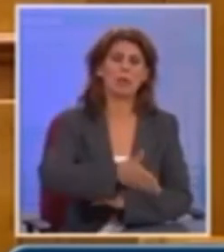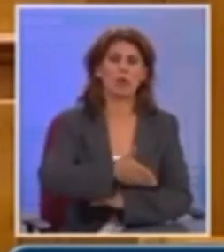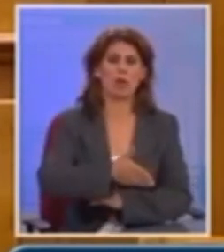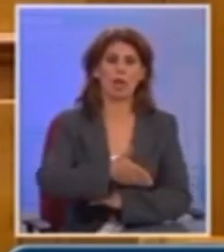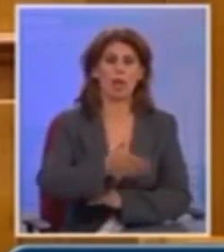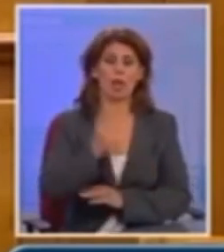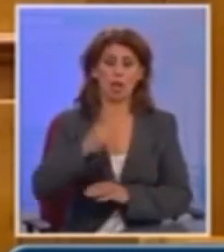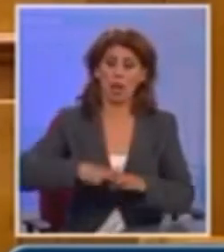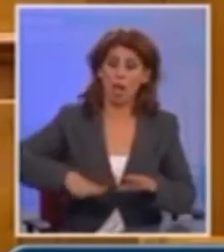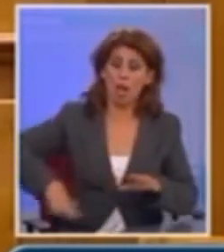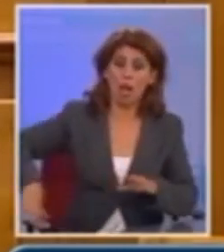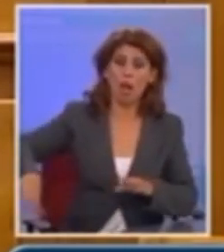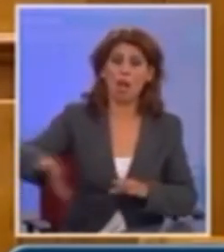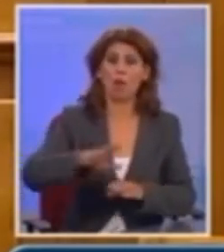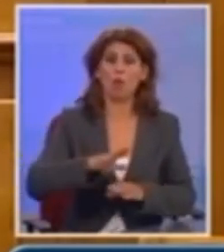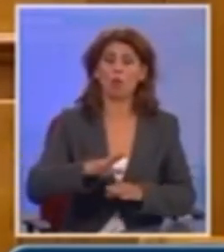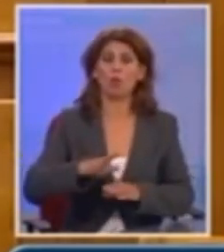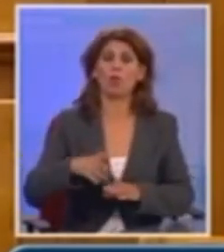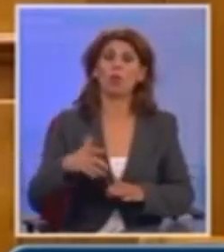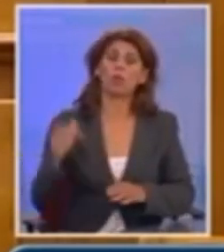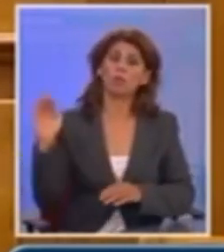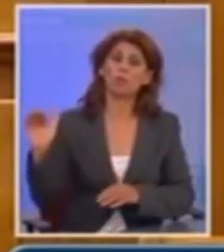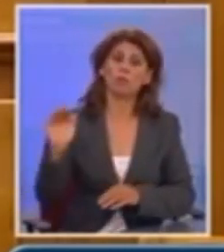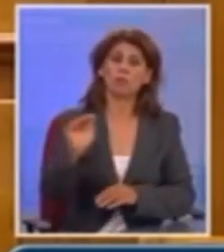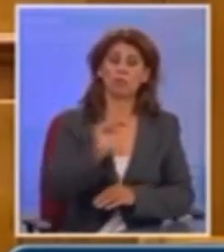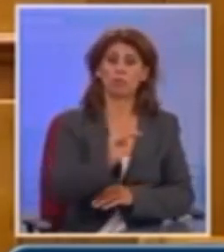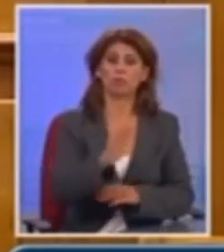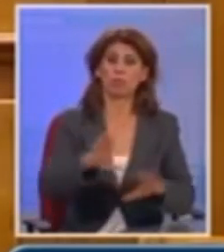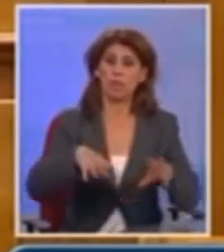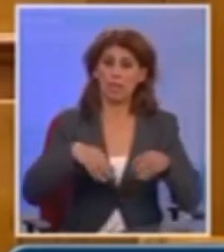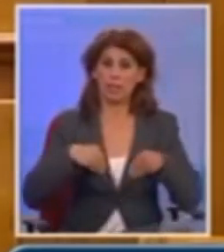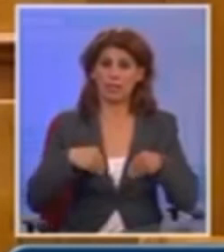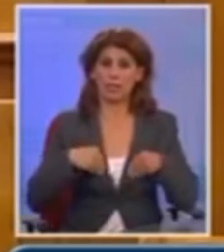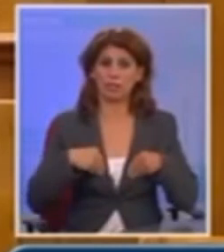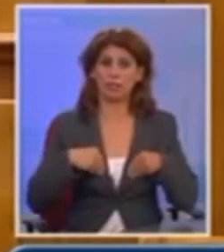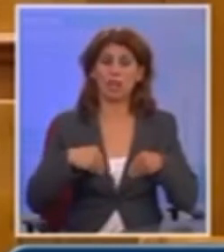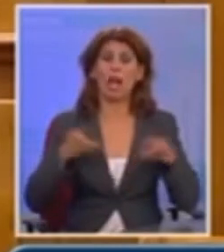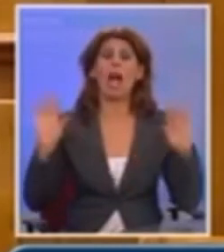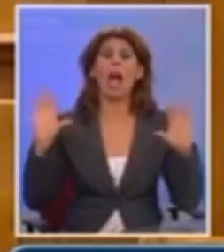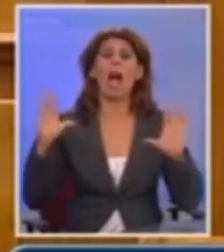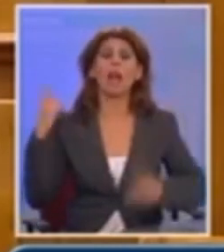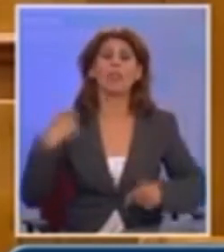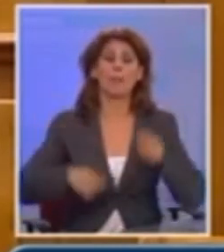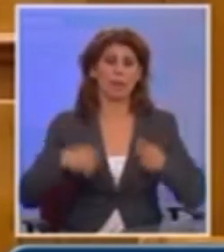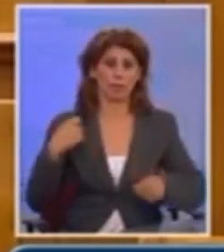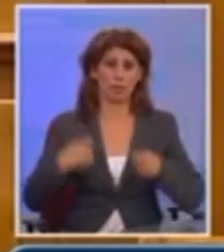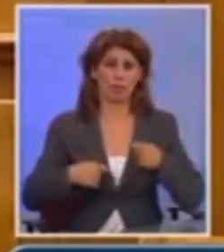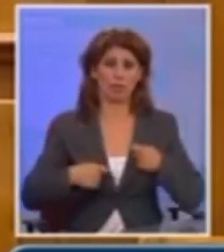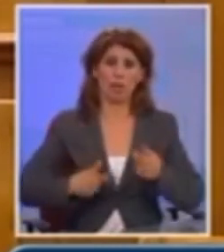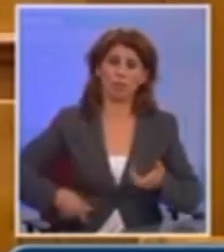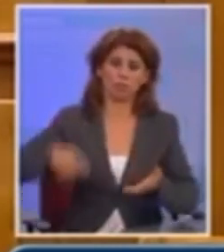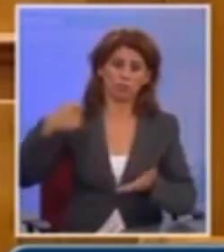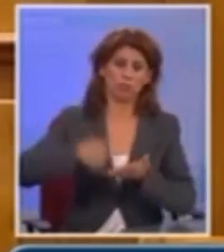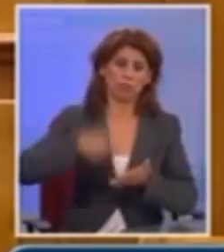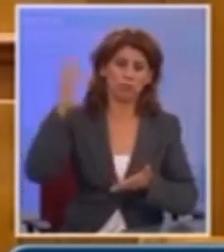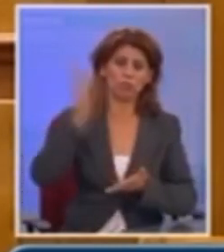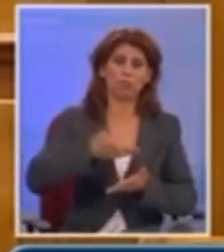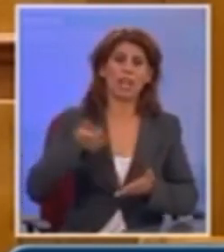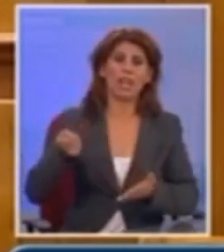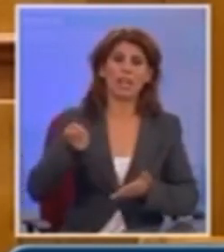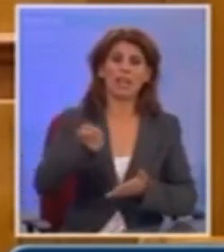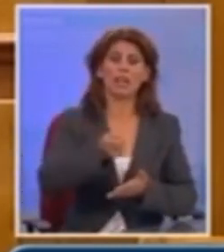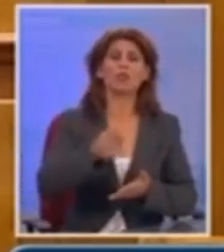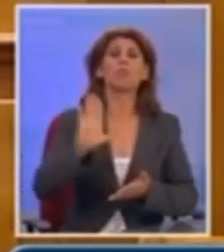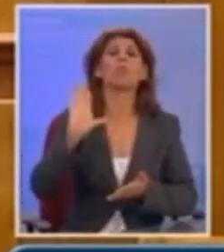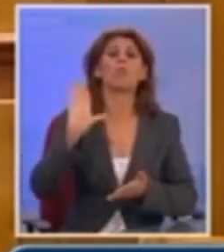ενός λαού ο οποίος καλείται να δεχθεί αδιαμαρτύρητα να πληρώσει ένα χρέος που δεν